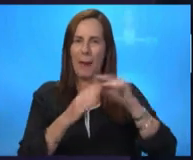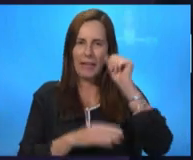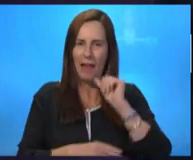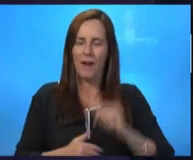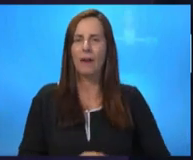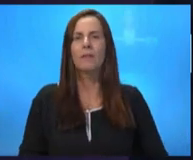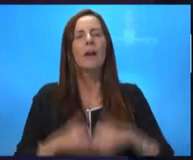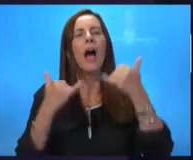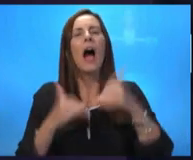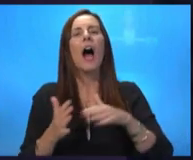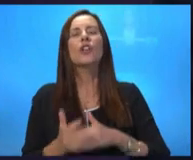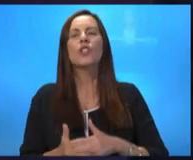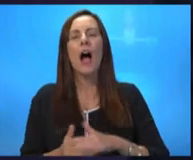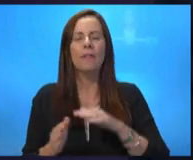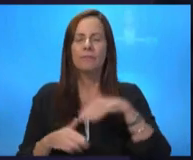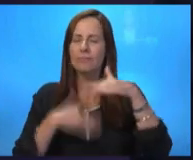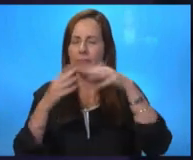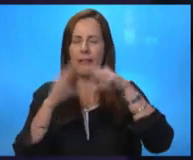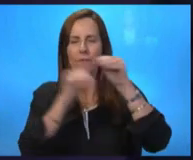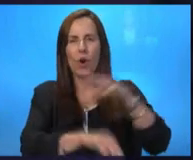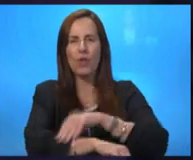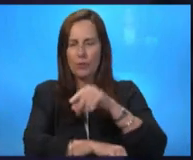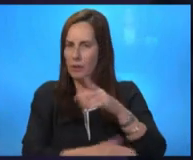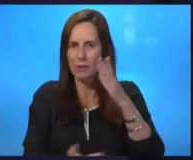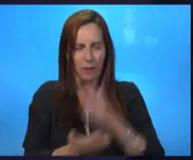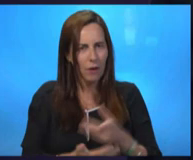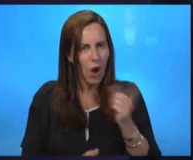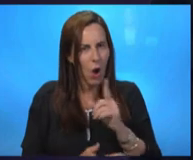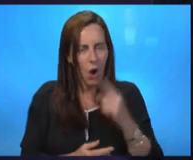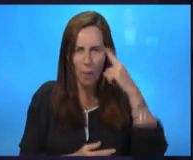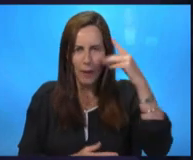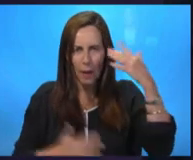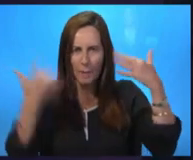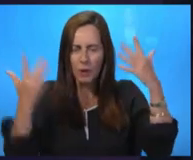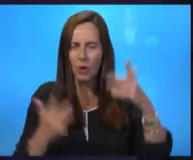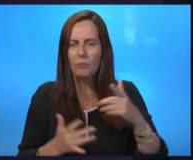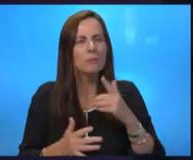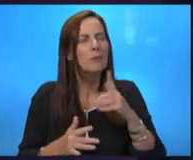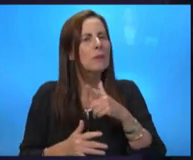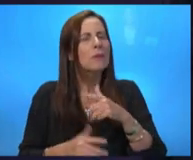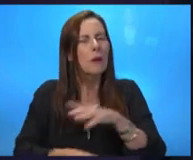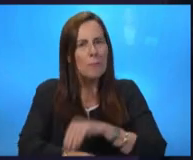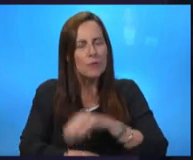עכשיו נדלג לנו לשוודיה. כי זה כבר לא מדע בדיוני, לפי הדיווחים מסטוקהולם, לא פחות